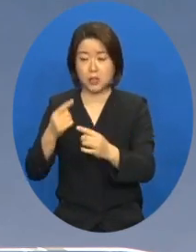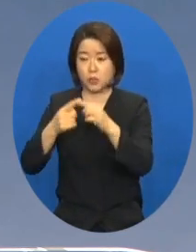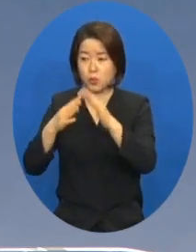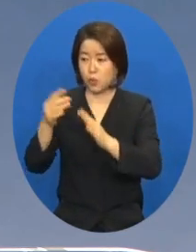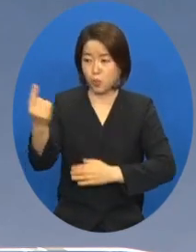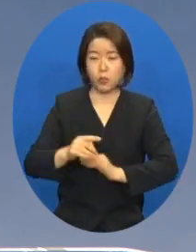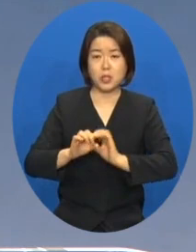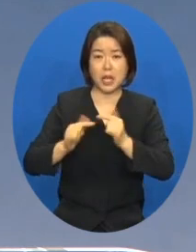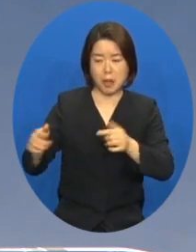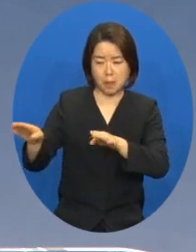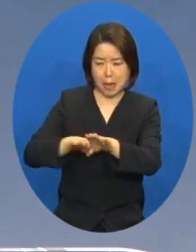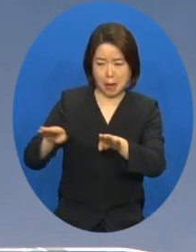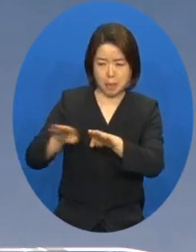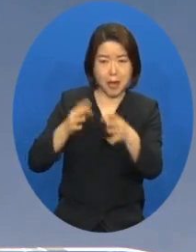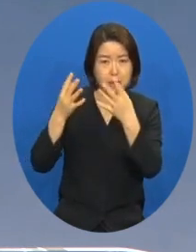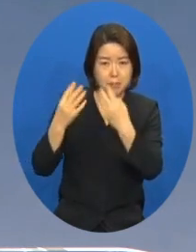많아집니다.